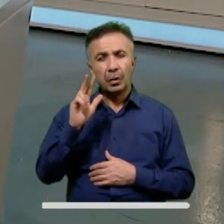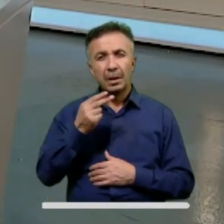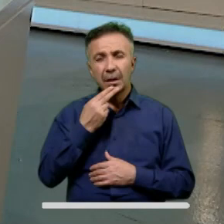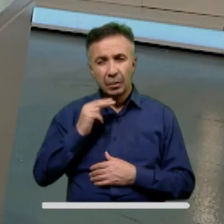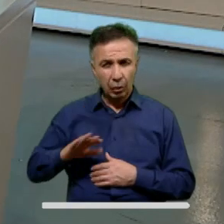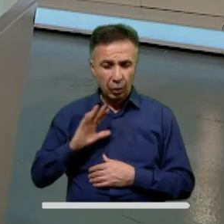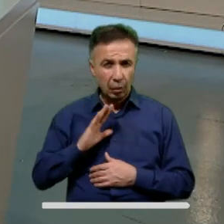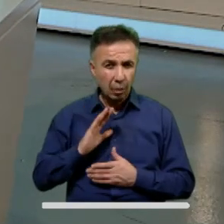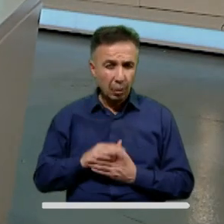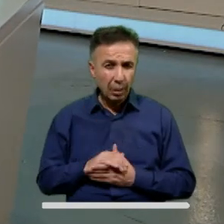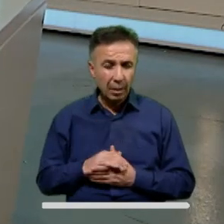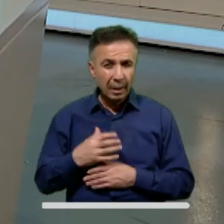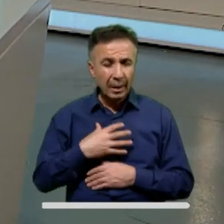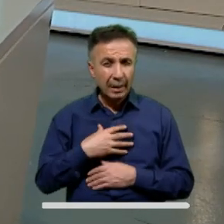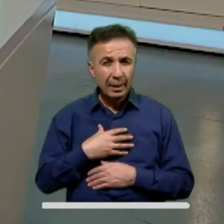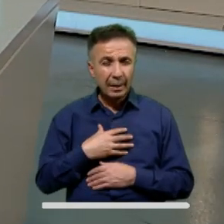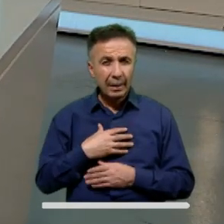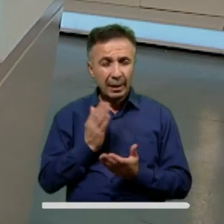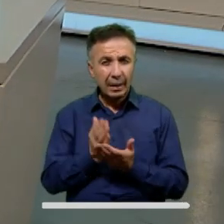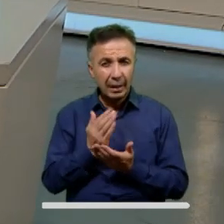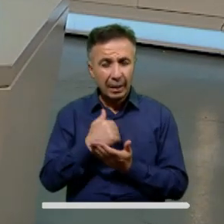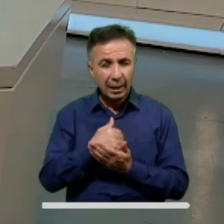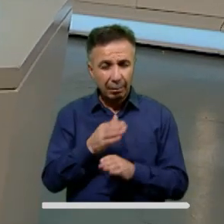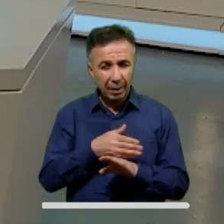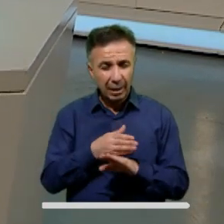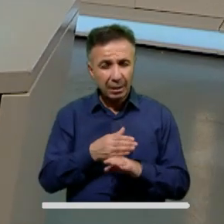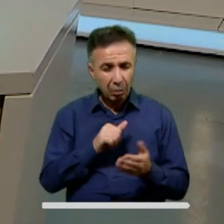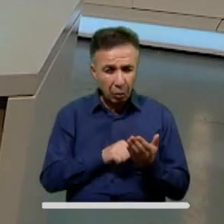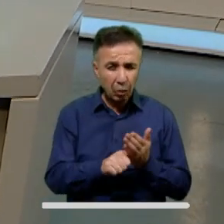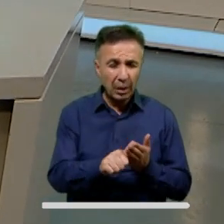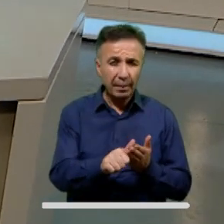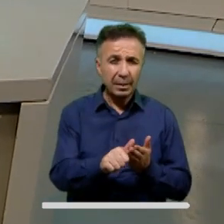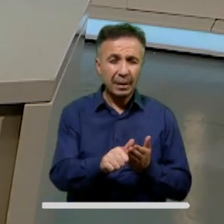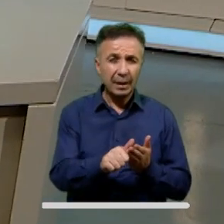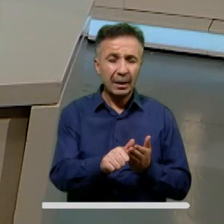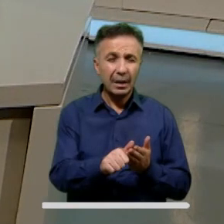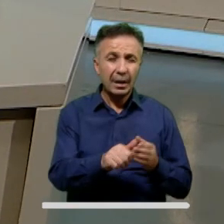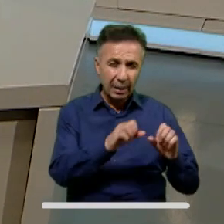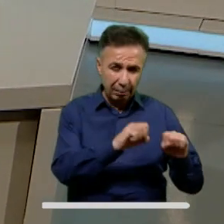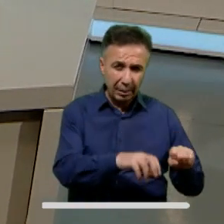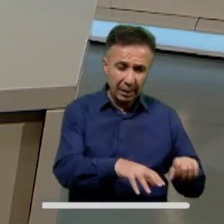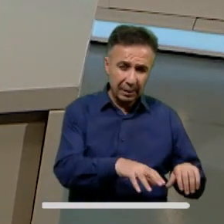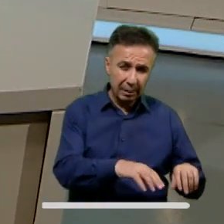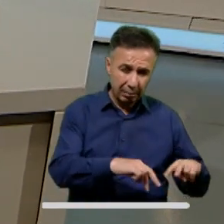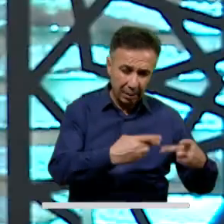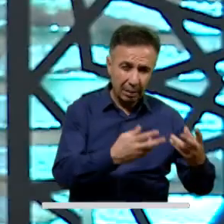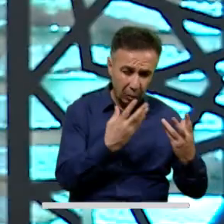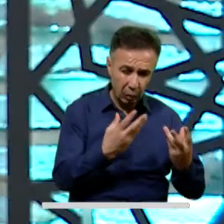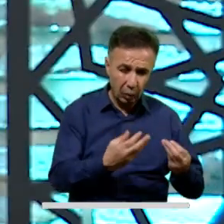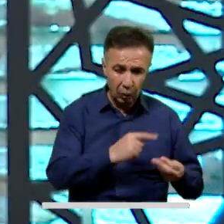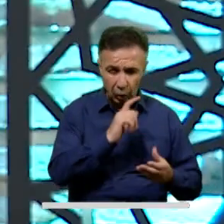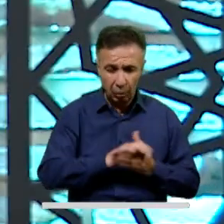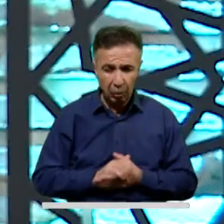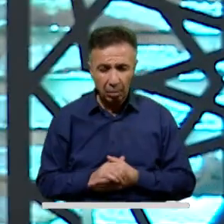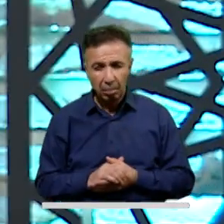Maşallah. Kendi mirasımın tamamını onlara bırakabilir miyim? Dinen belli bir oranının akrabalara bırakmak